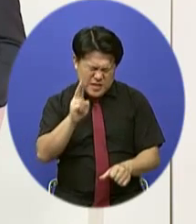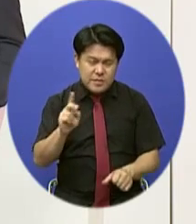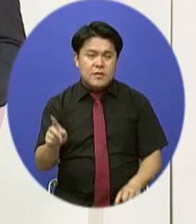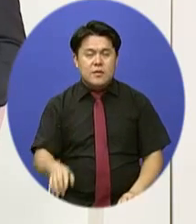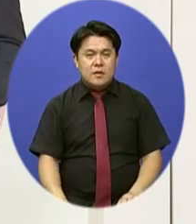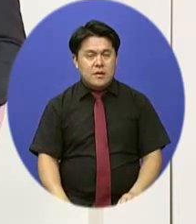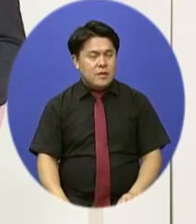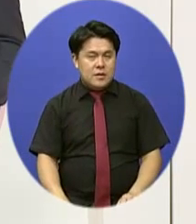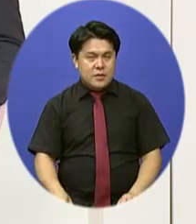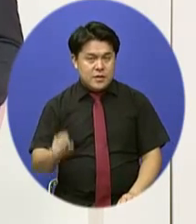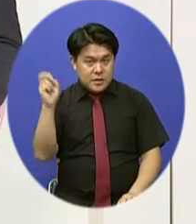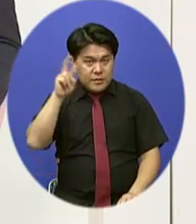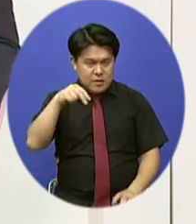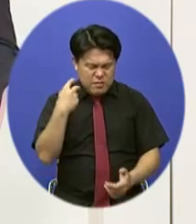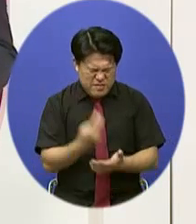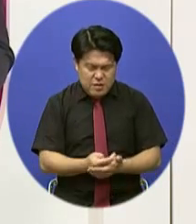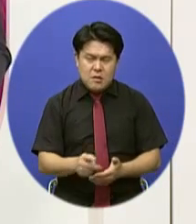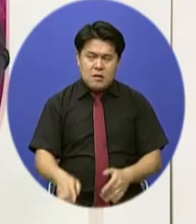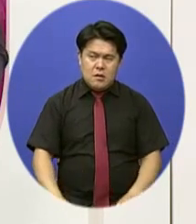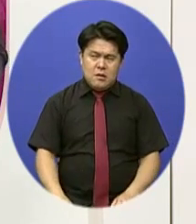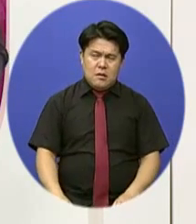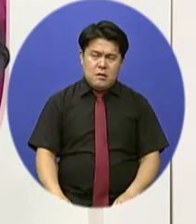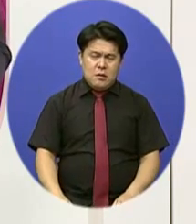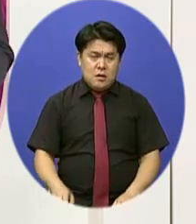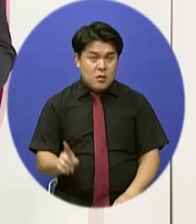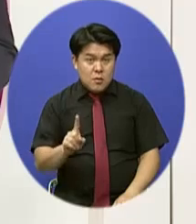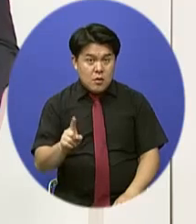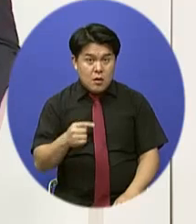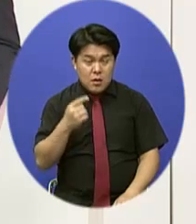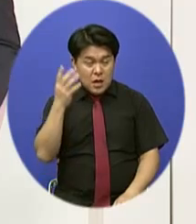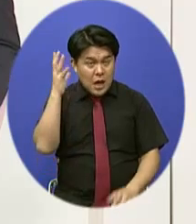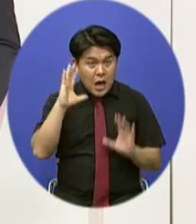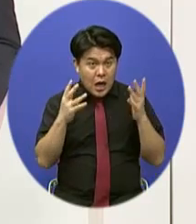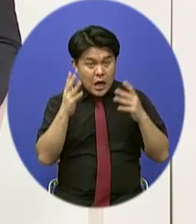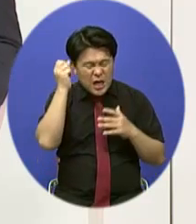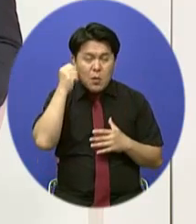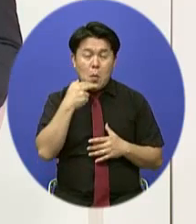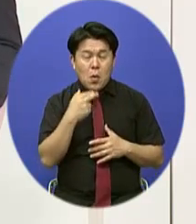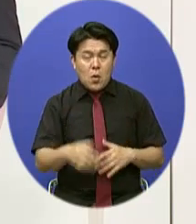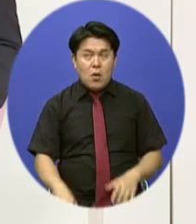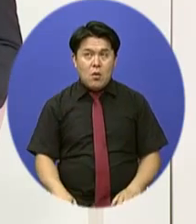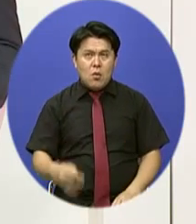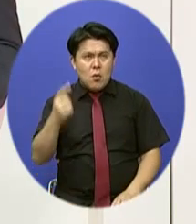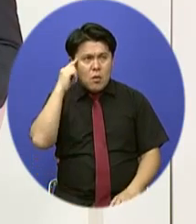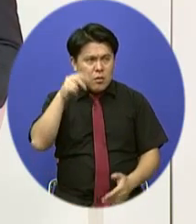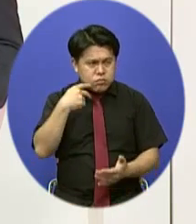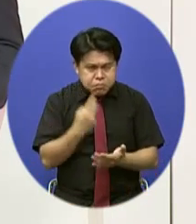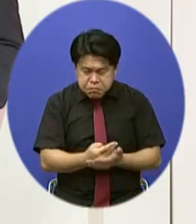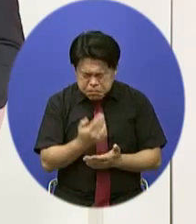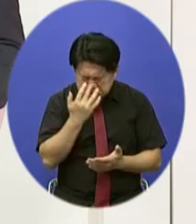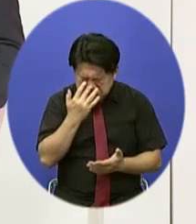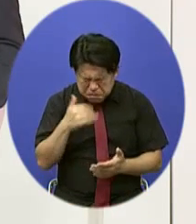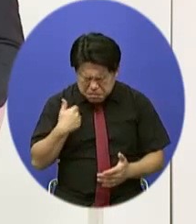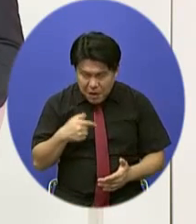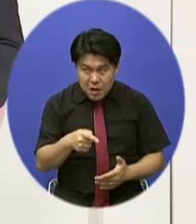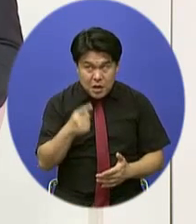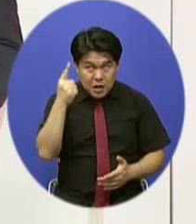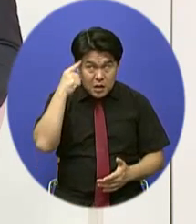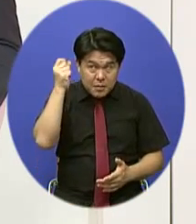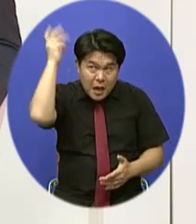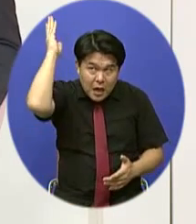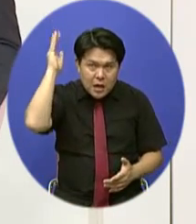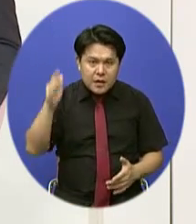그냥 갑자기 꼬꾸라져버렸어요. 그 정신을 모르는 거야 아이가. 왜 내가 넘어졌는지를 모르는 거야. 그래서 그렇지